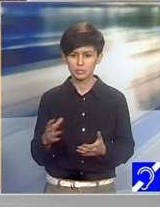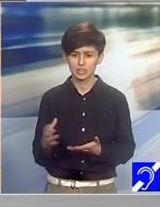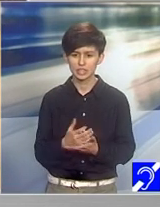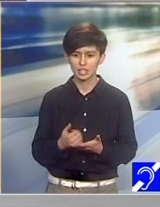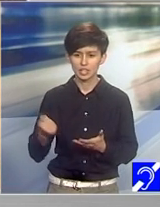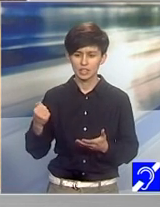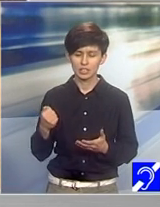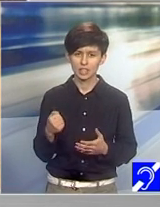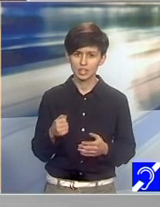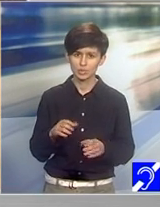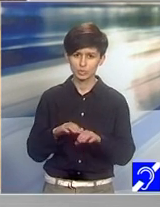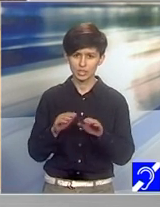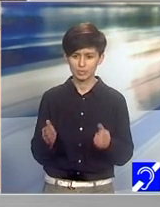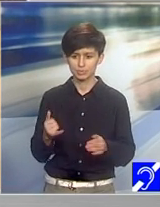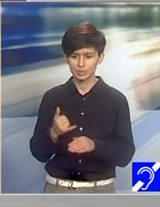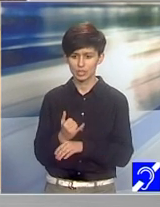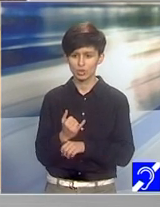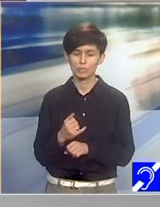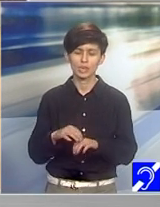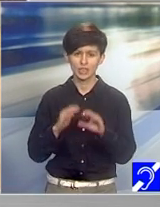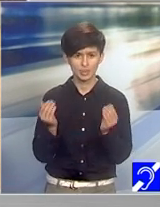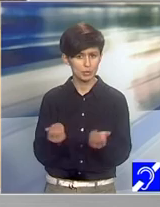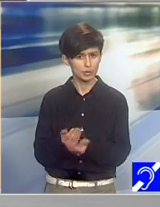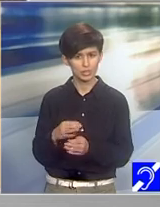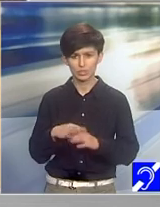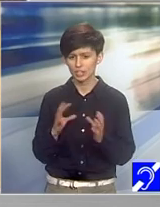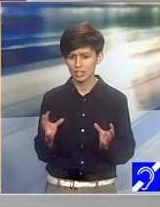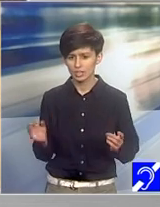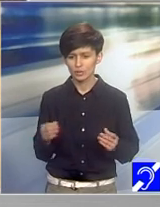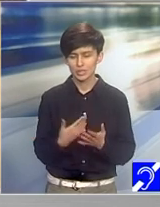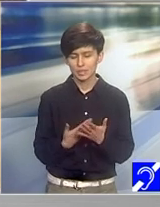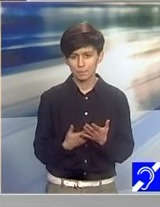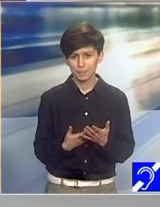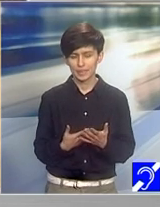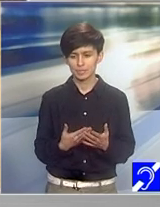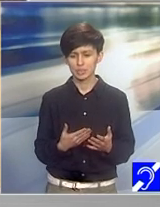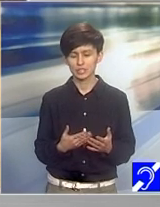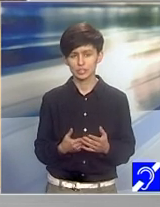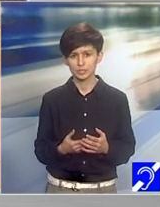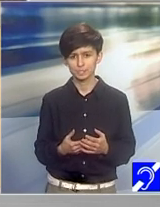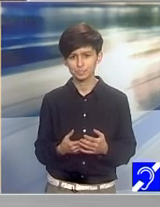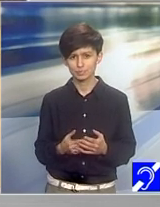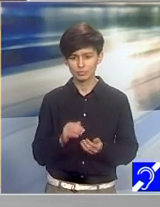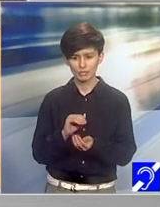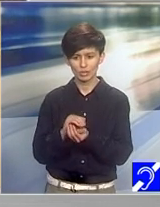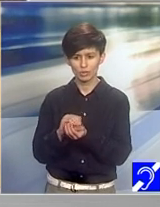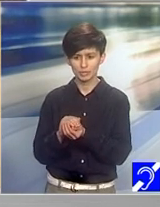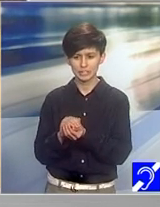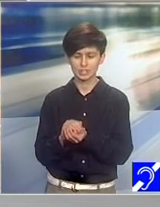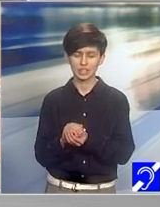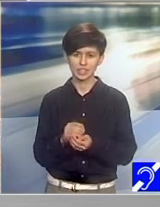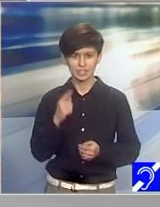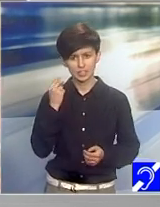comori ale poporului român, pentru o tezaurizare precisă și